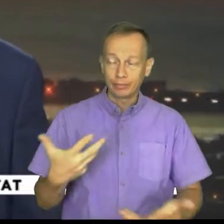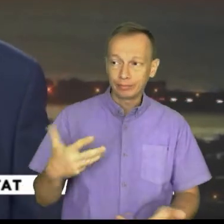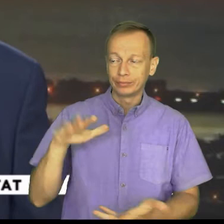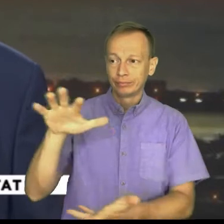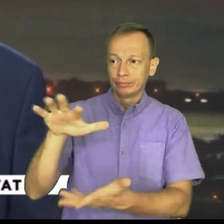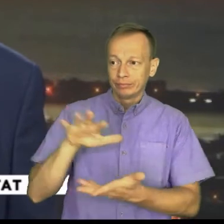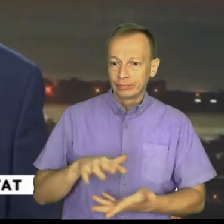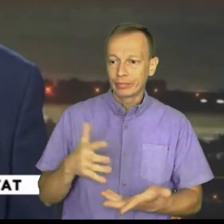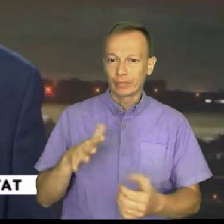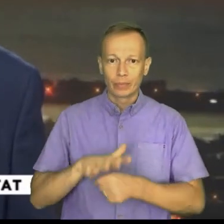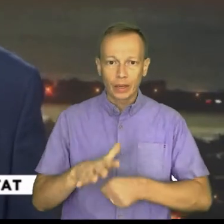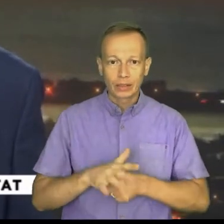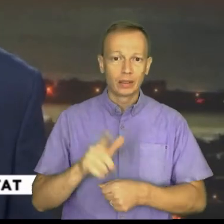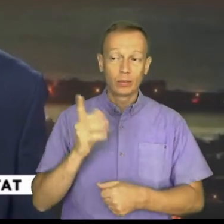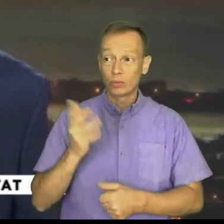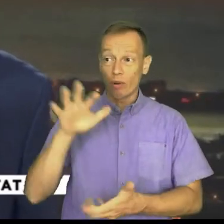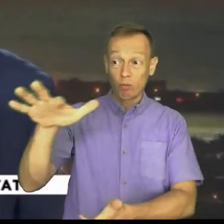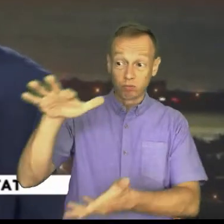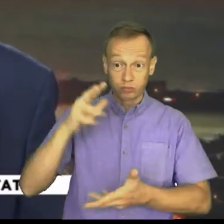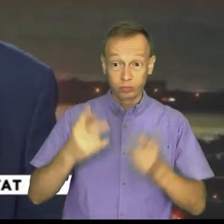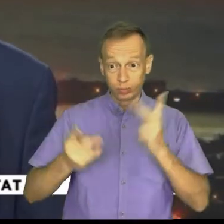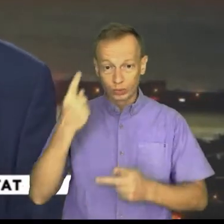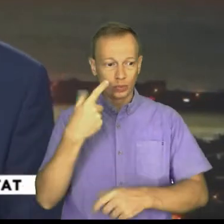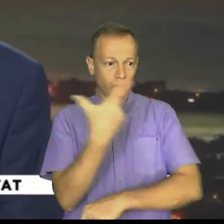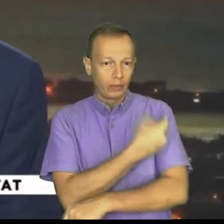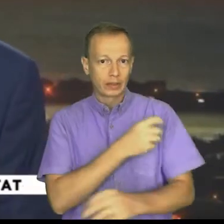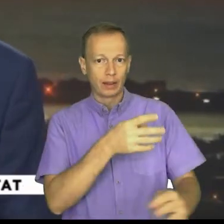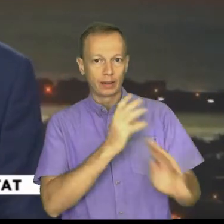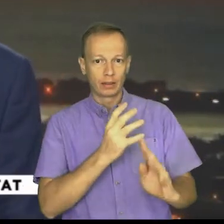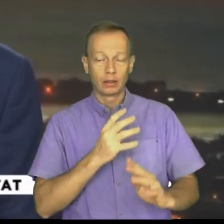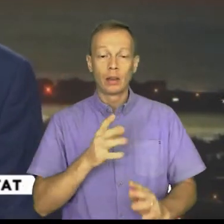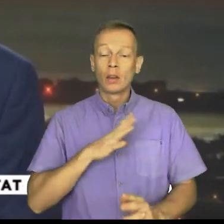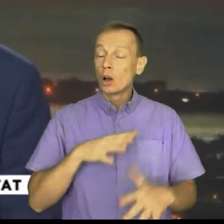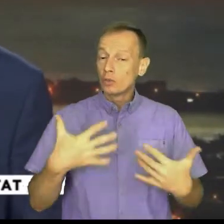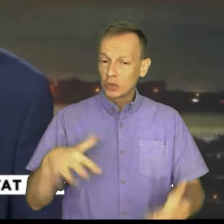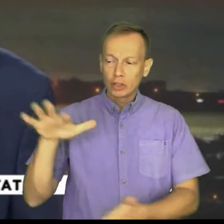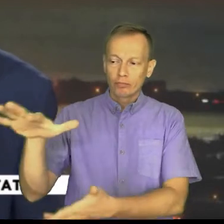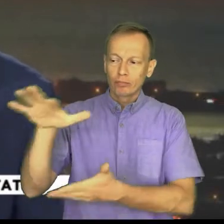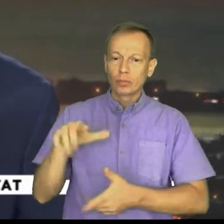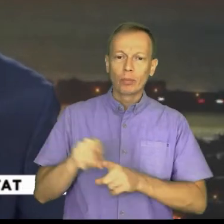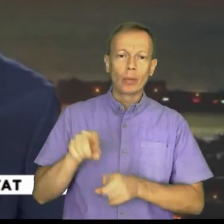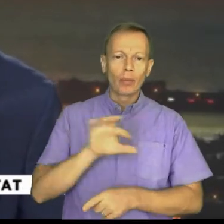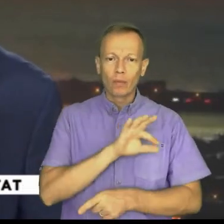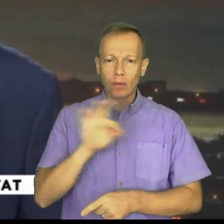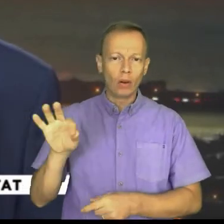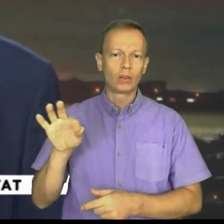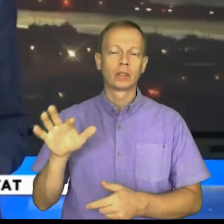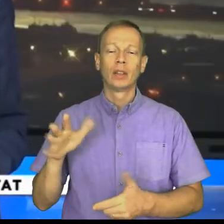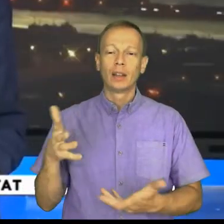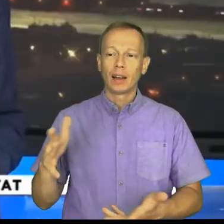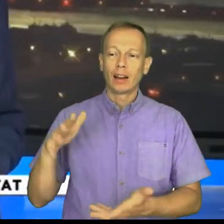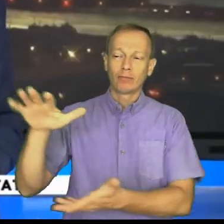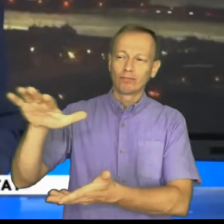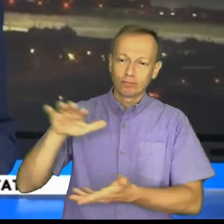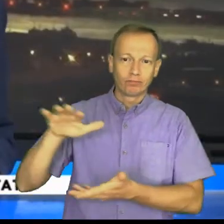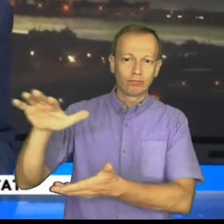nous puissions disposer des doses nécessaires pour vacciner. Nous avons reçu un certain nombre de doses, comme l'ensemble du territoire national, et cet